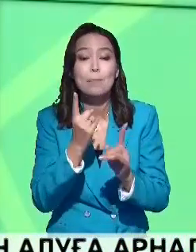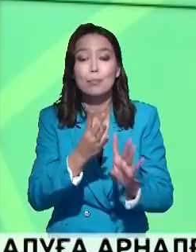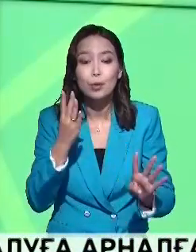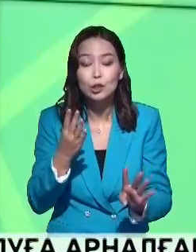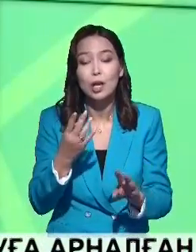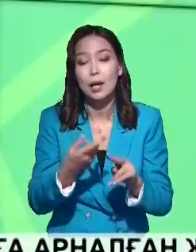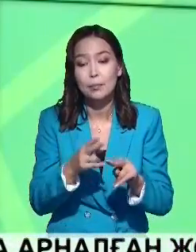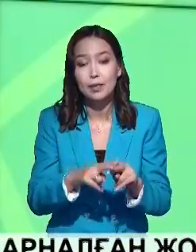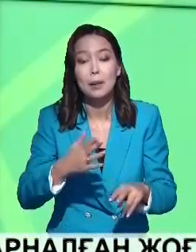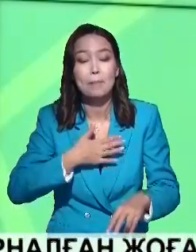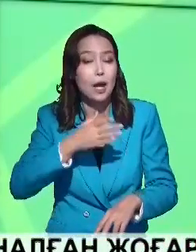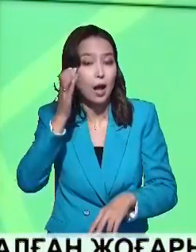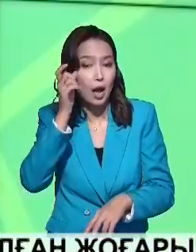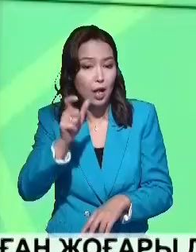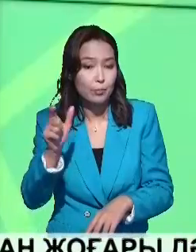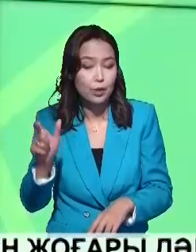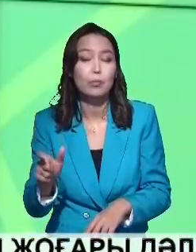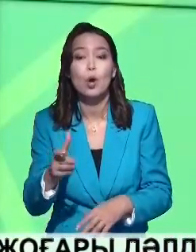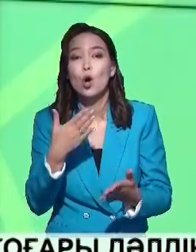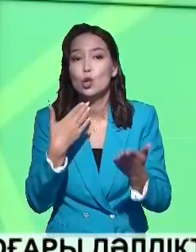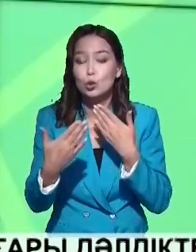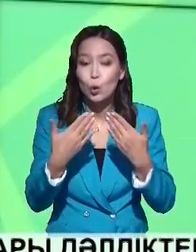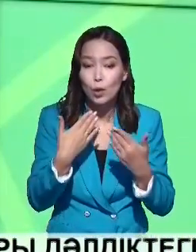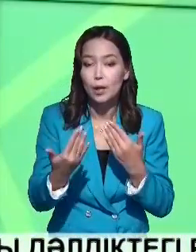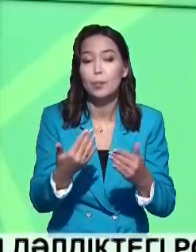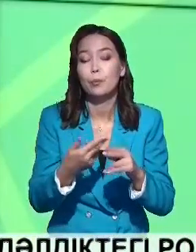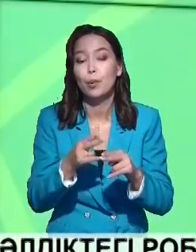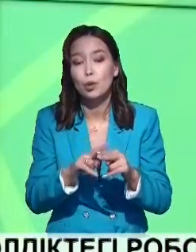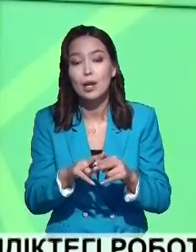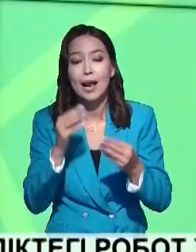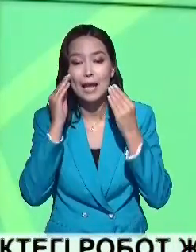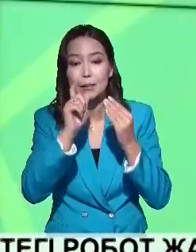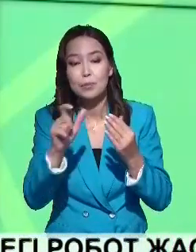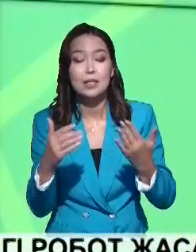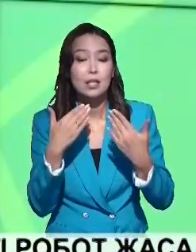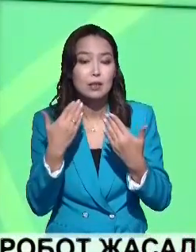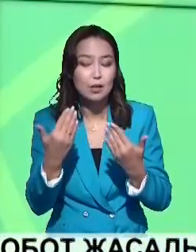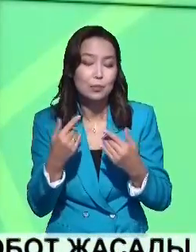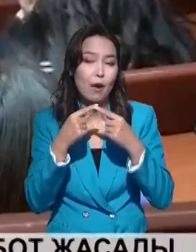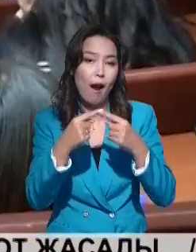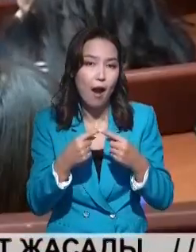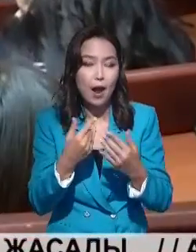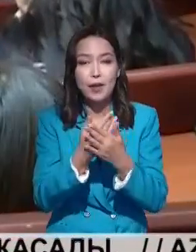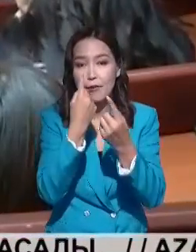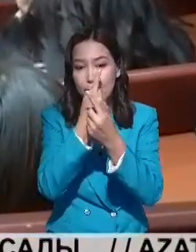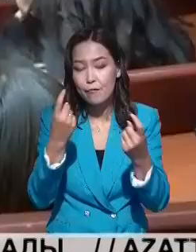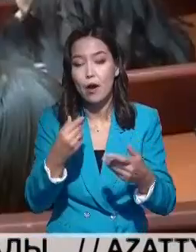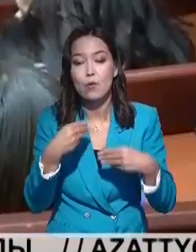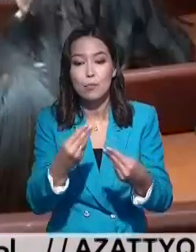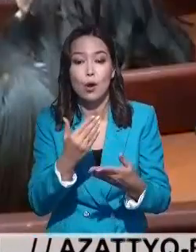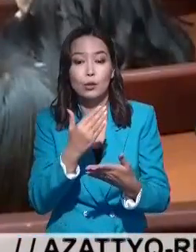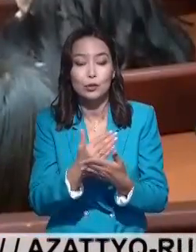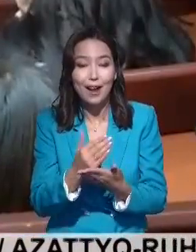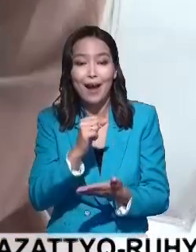біздің осы ғалымдарымыз сөйлеп, эксперттер сөйлеп, олар сол объективті ақпаратты беріп жатыр. АЭС-ке қатысты